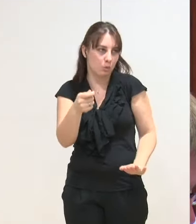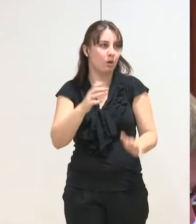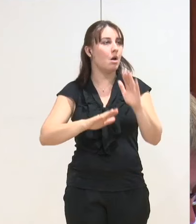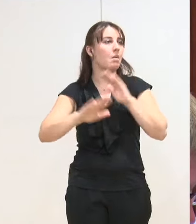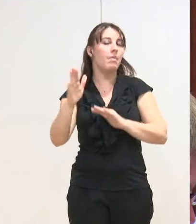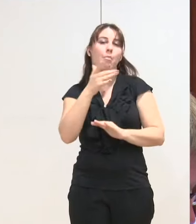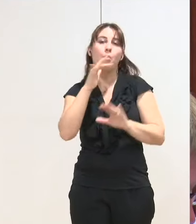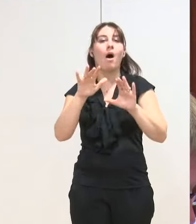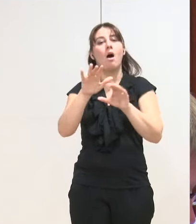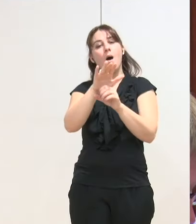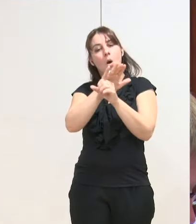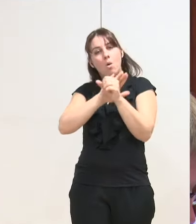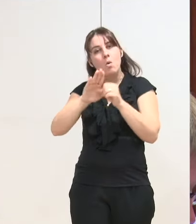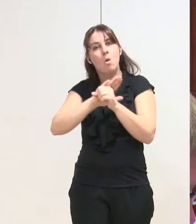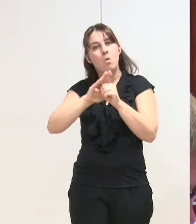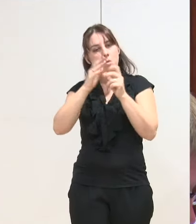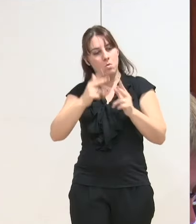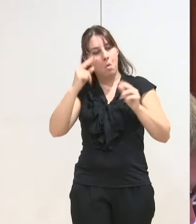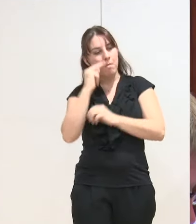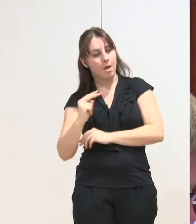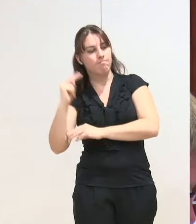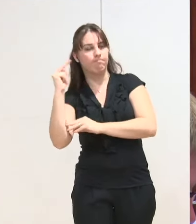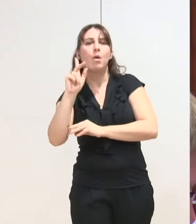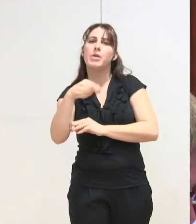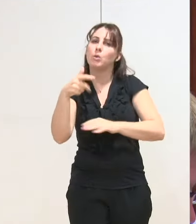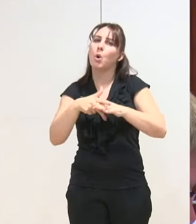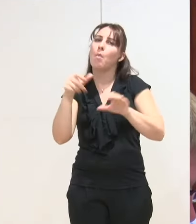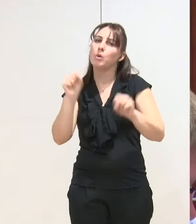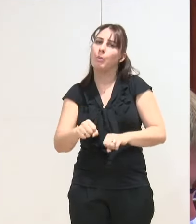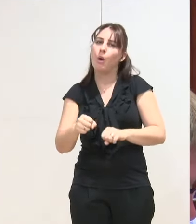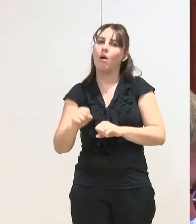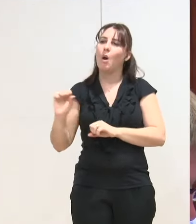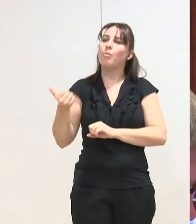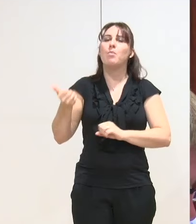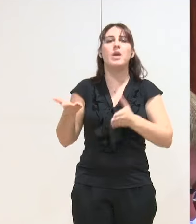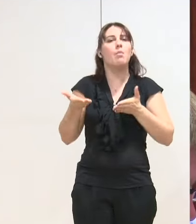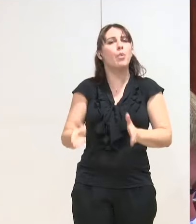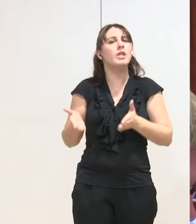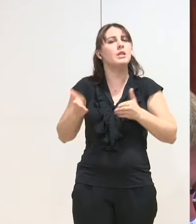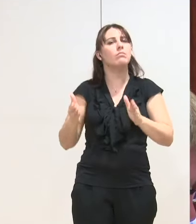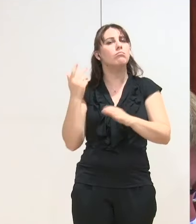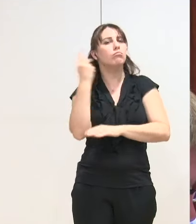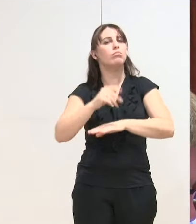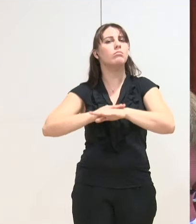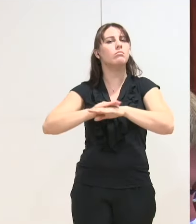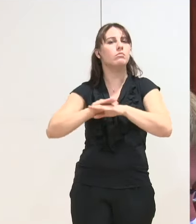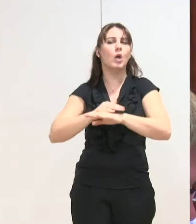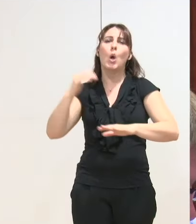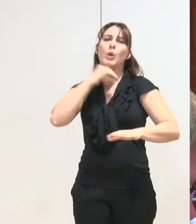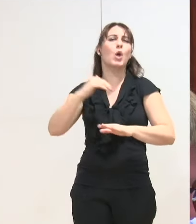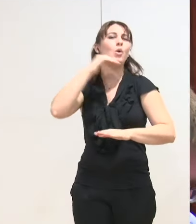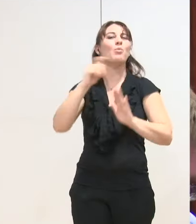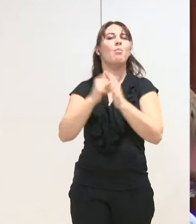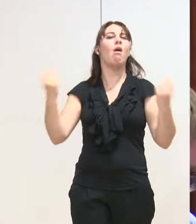de regarder totalement même si déjà nous pouvons le faire l'impact des premières mesures de politique publique que vous appeliez de vos vœux en urgence